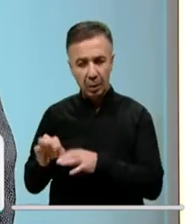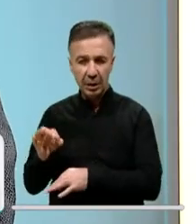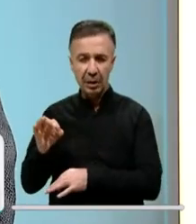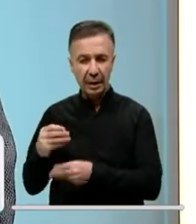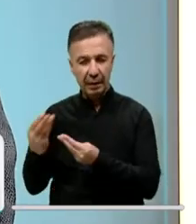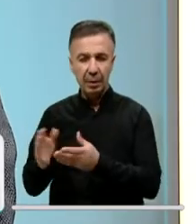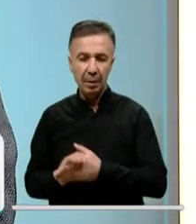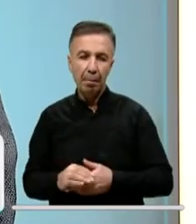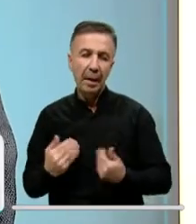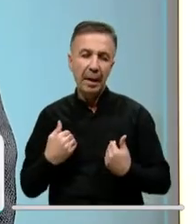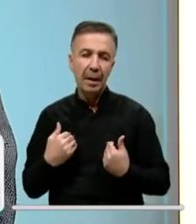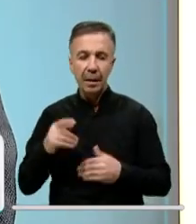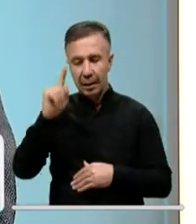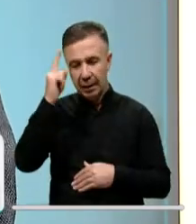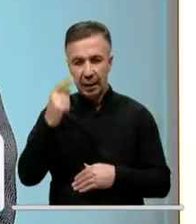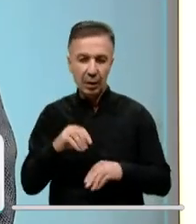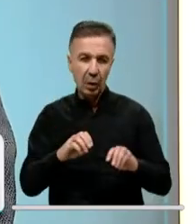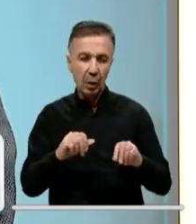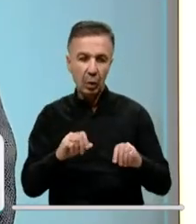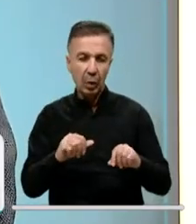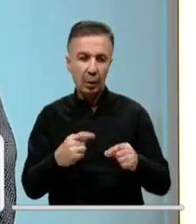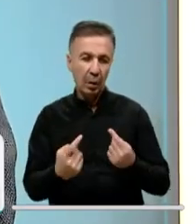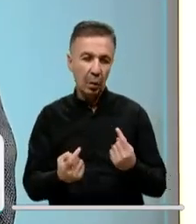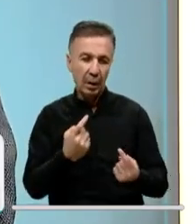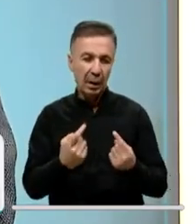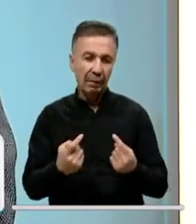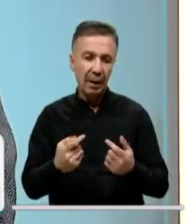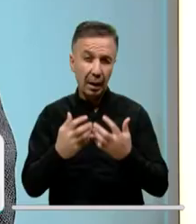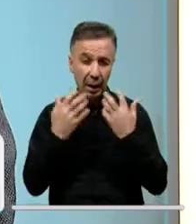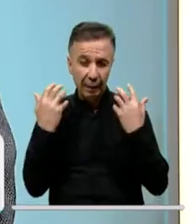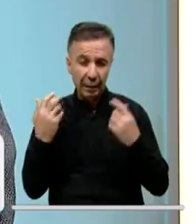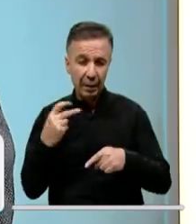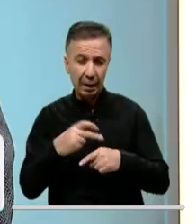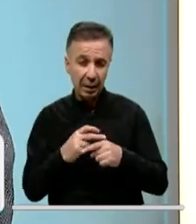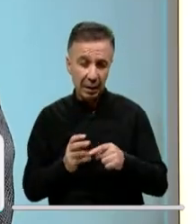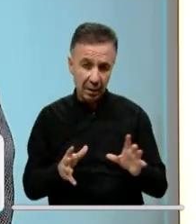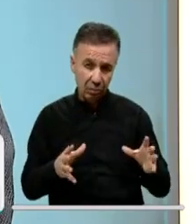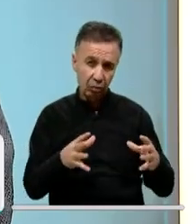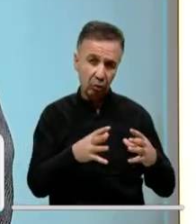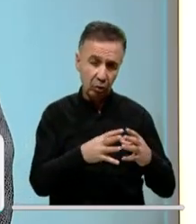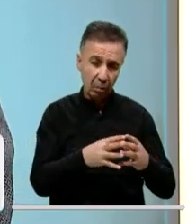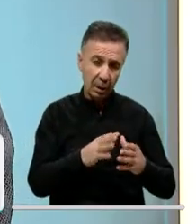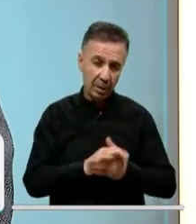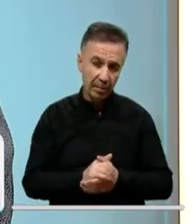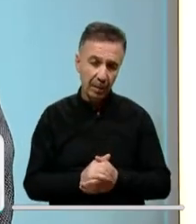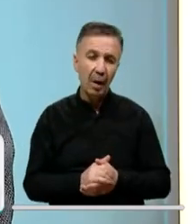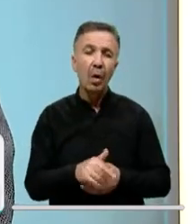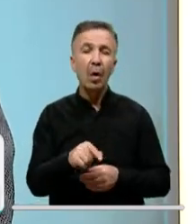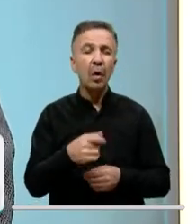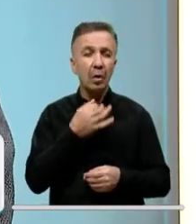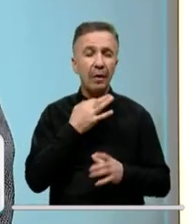toprak ürünlerinin bir de hayvanatın zekatını toplayacağım, onun